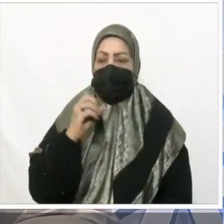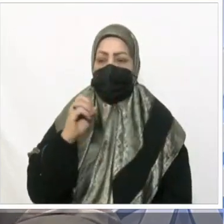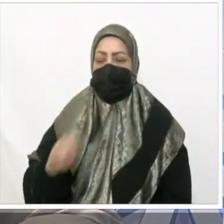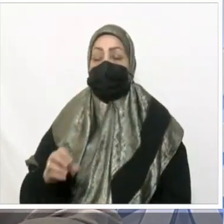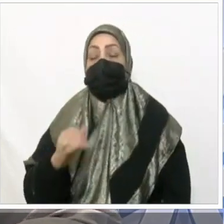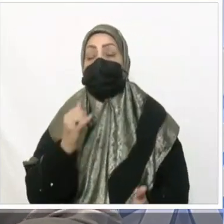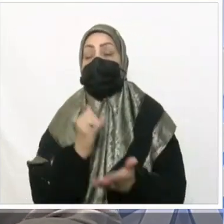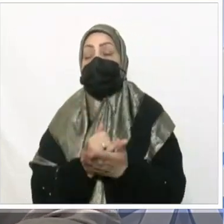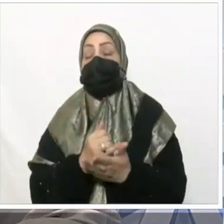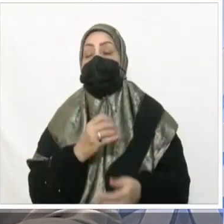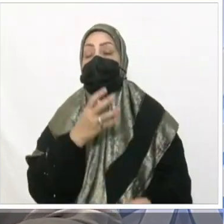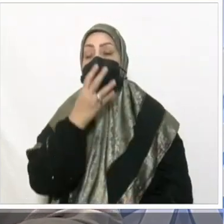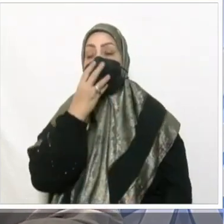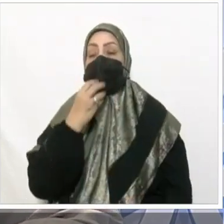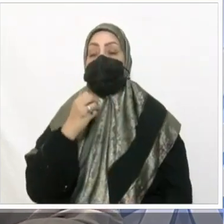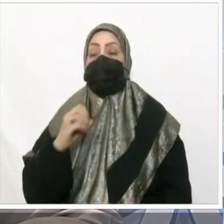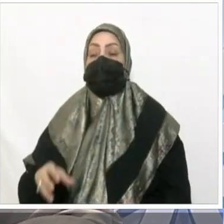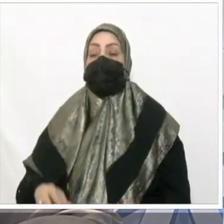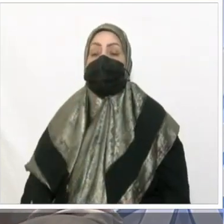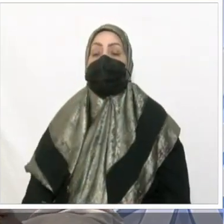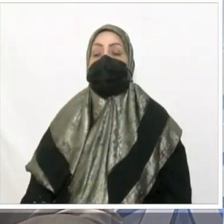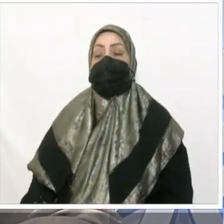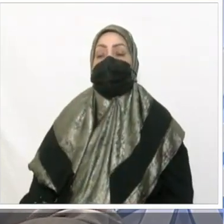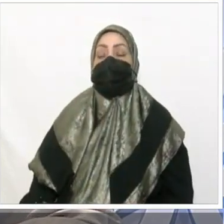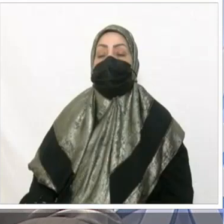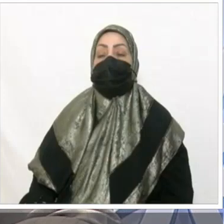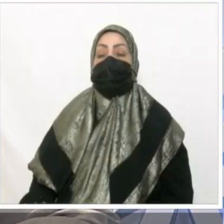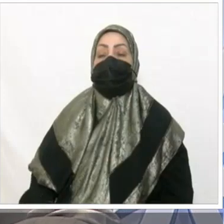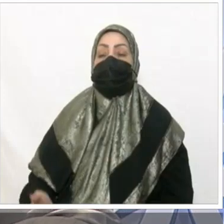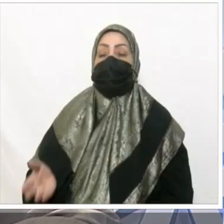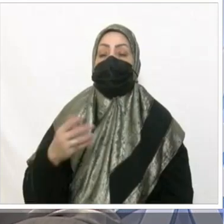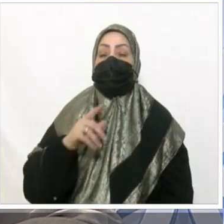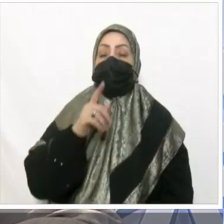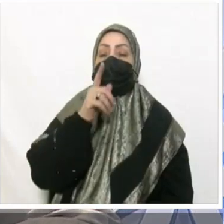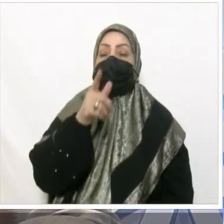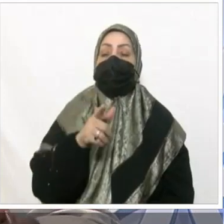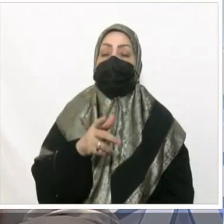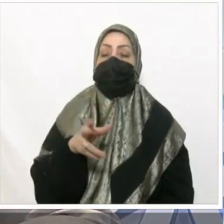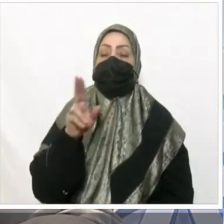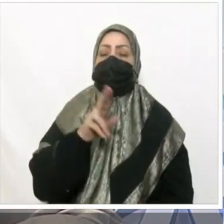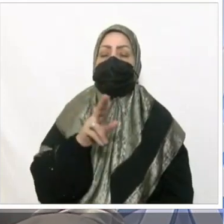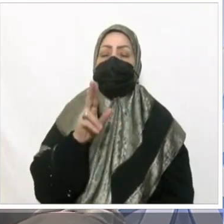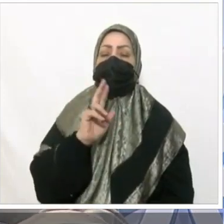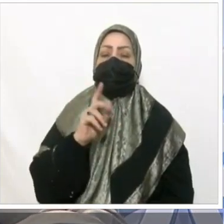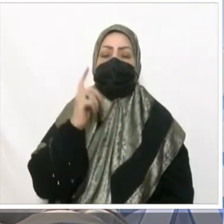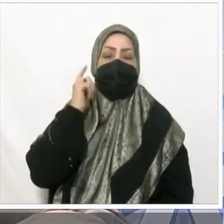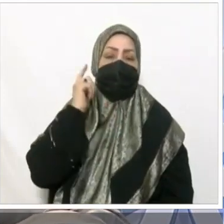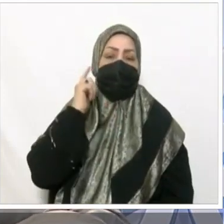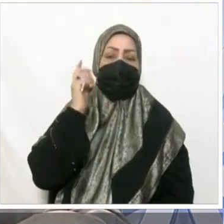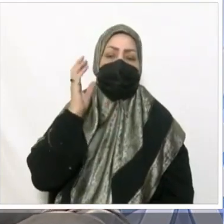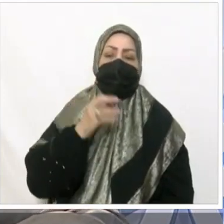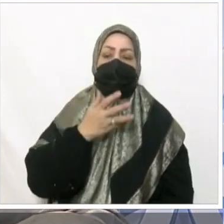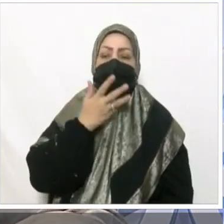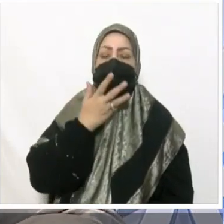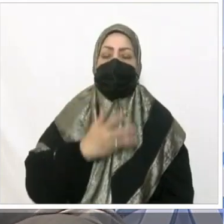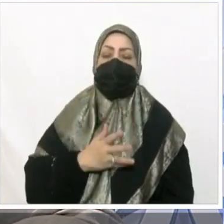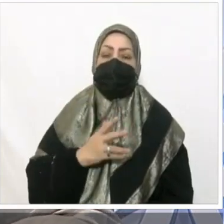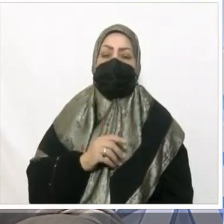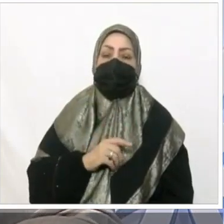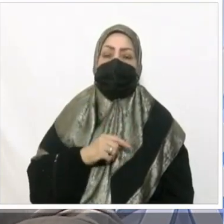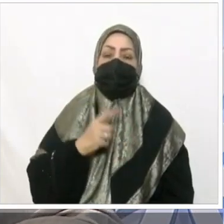وردت بعض الآثار أو سمعنا بعض المشايخ يقول أن من سمع الأذان وفي يده شربة ماء فلا